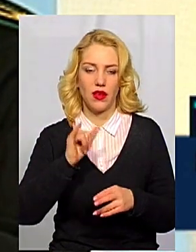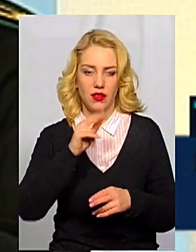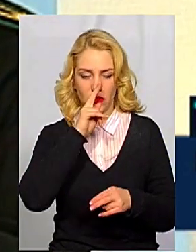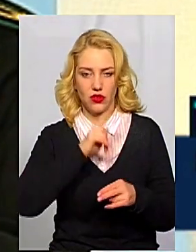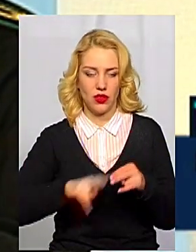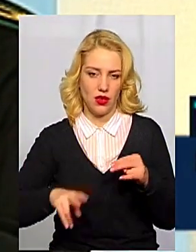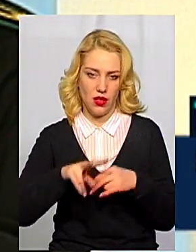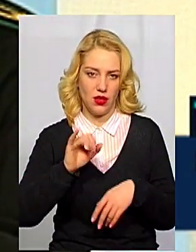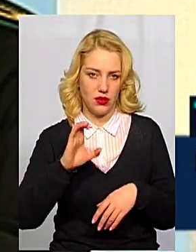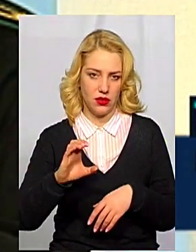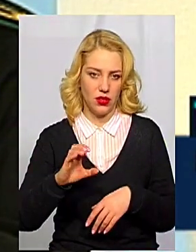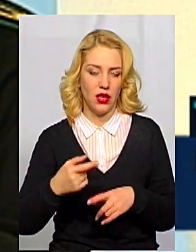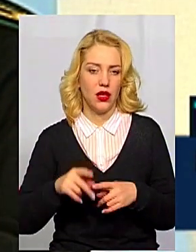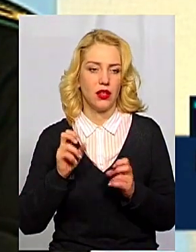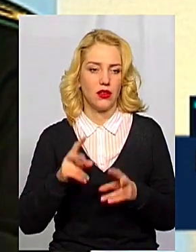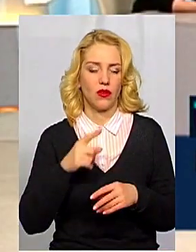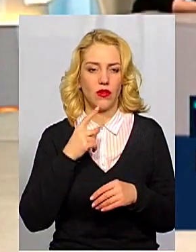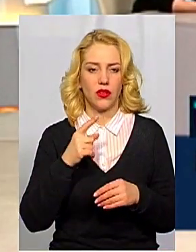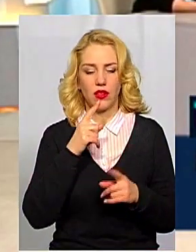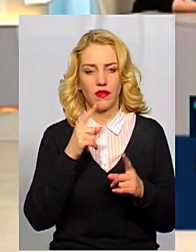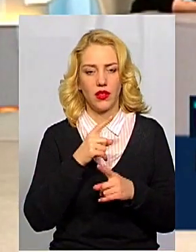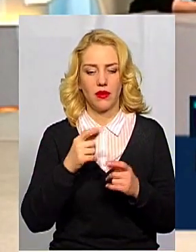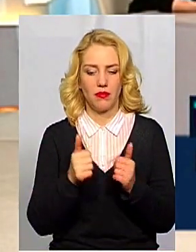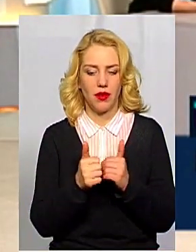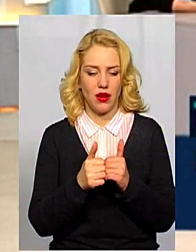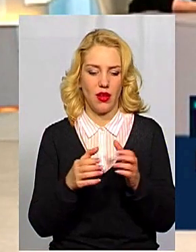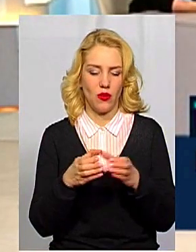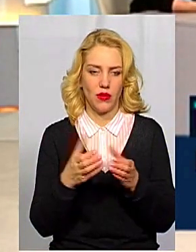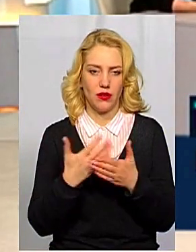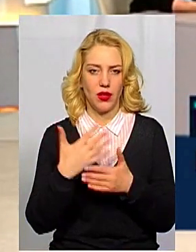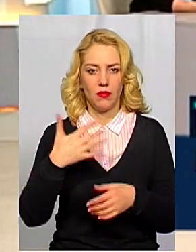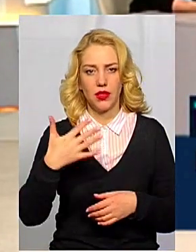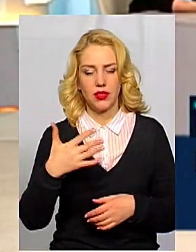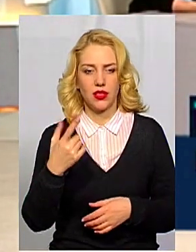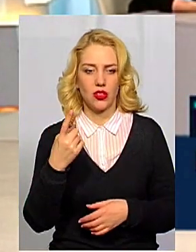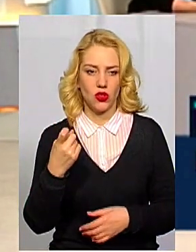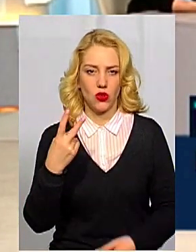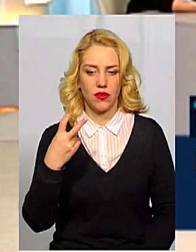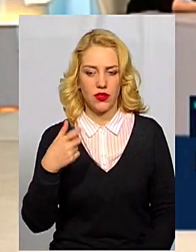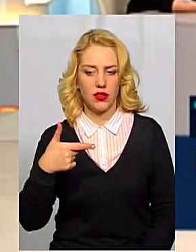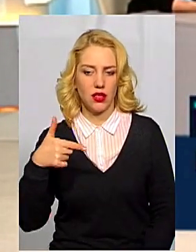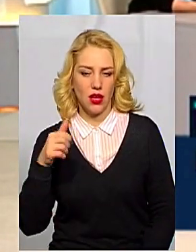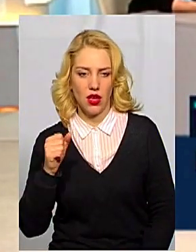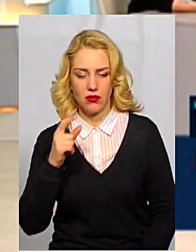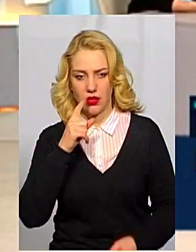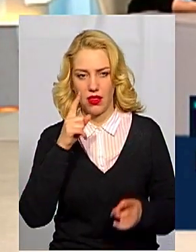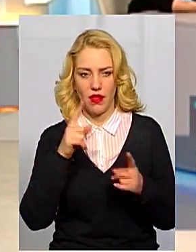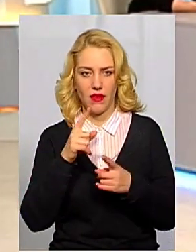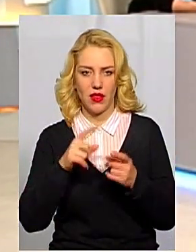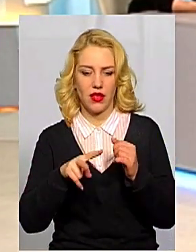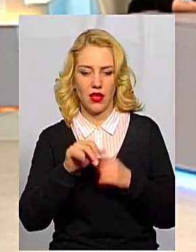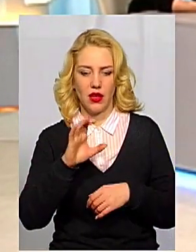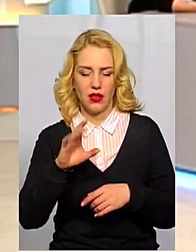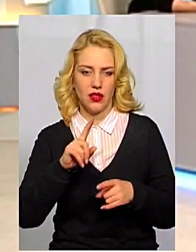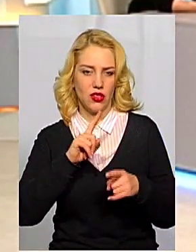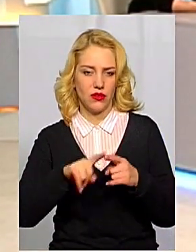ліси невеличкі, там, як казав колега, біля громад, там в них там 50, 100-200 гектарів. Тобто у них невеликі ліси, і вони там буквально